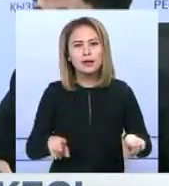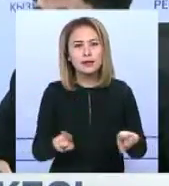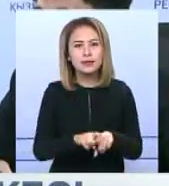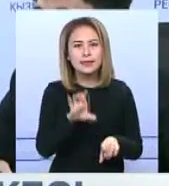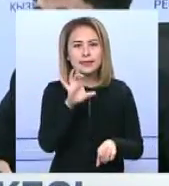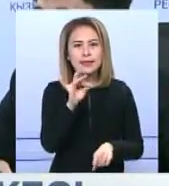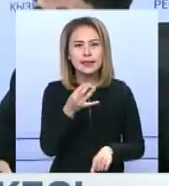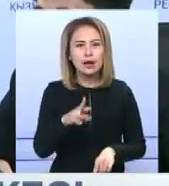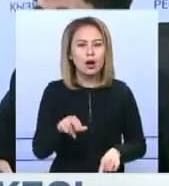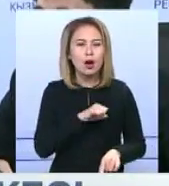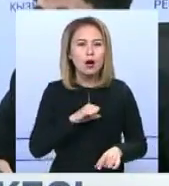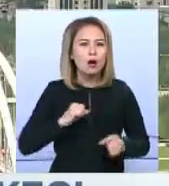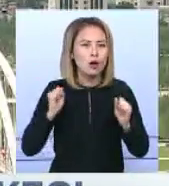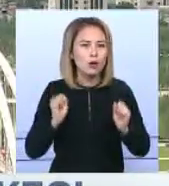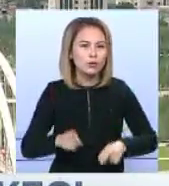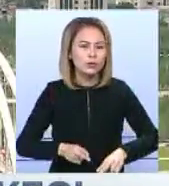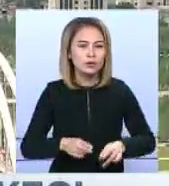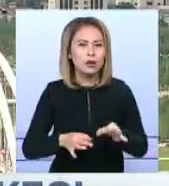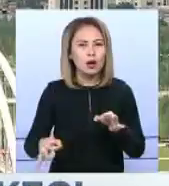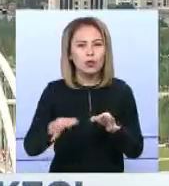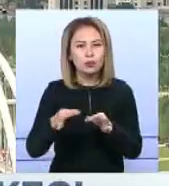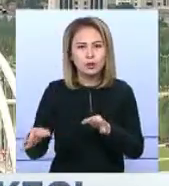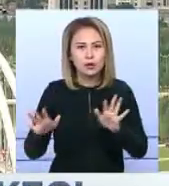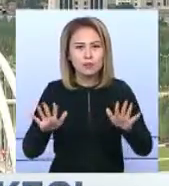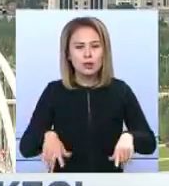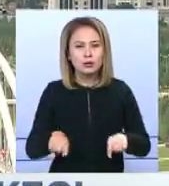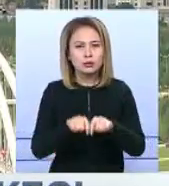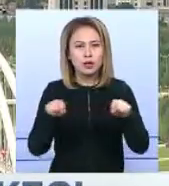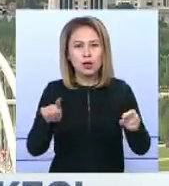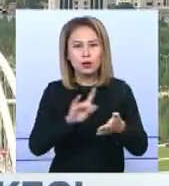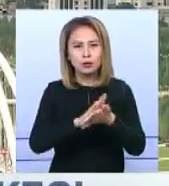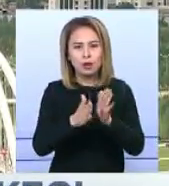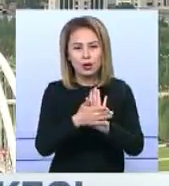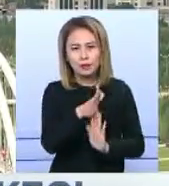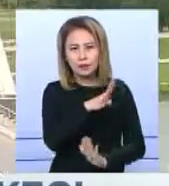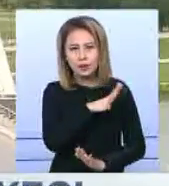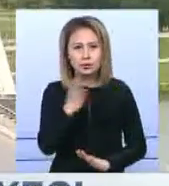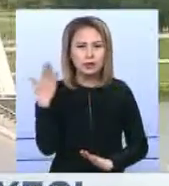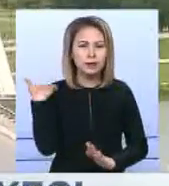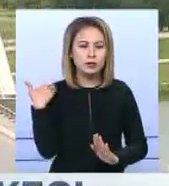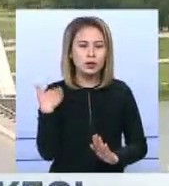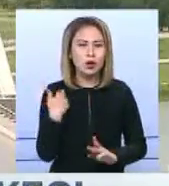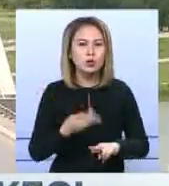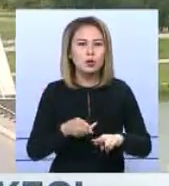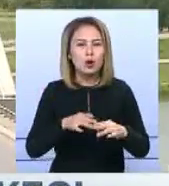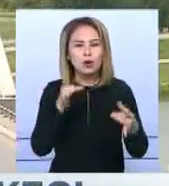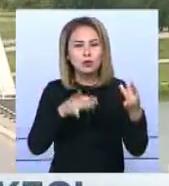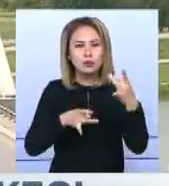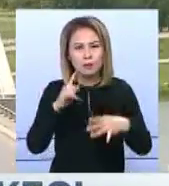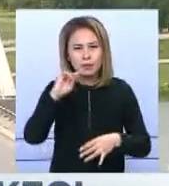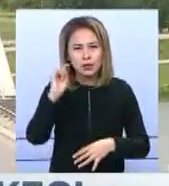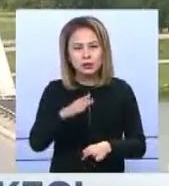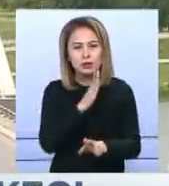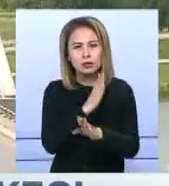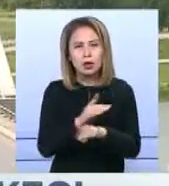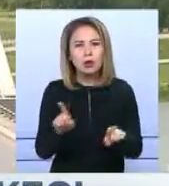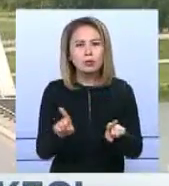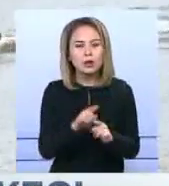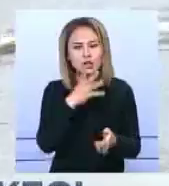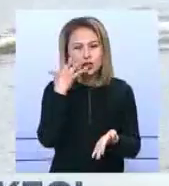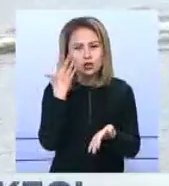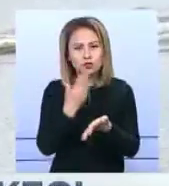мемлекеттерінің делегациясы Сирияда бірнеше қауіпсіз аймақ құруға уағдаласқанын тілге тиек етті. Оғатуды, тоқтатуды, бақылаудың үш